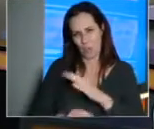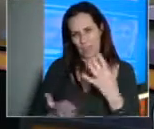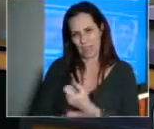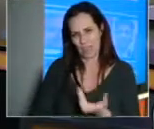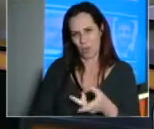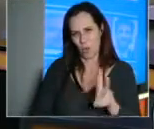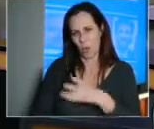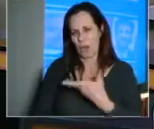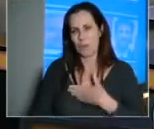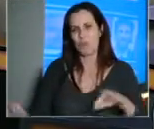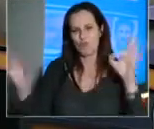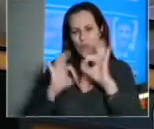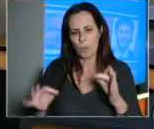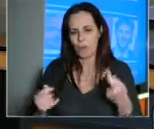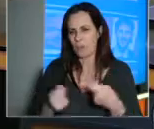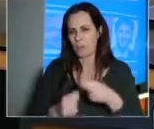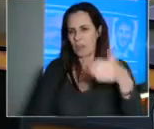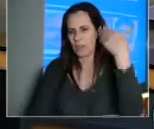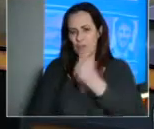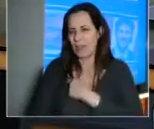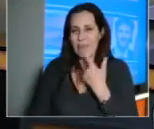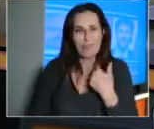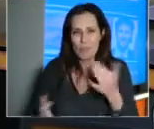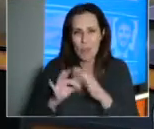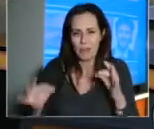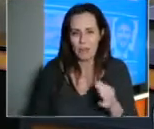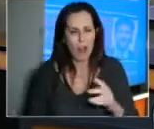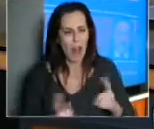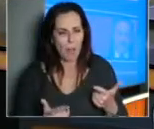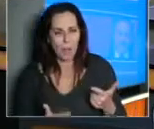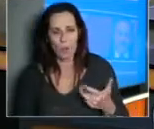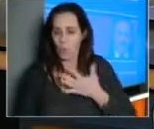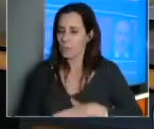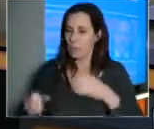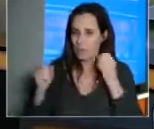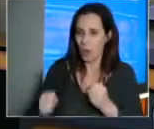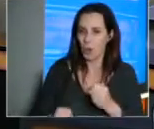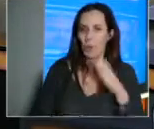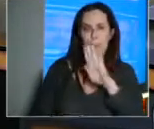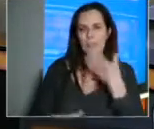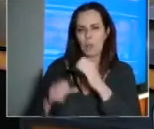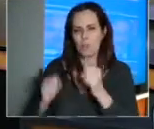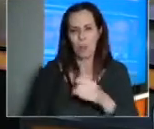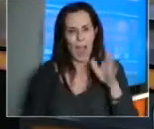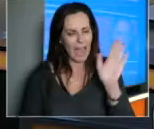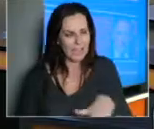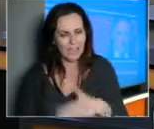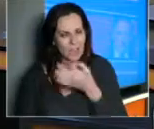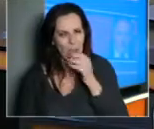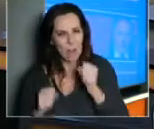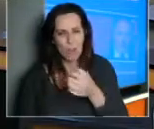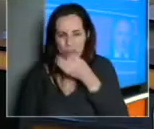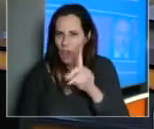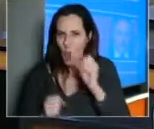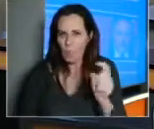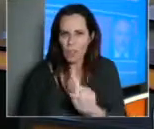ילך. הוא לא באמת יכול להשיג שום דבר בתחומי הדת ומדינה, חבל שהוא ייכנס לשם בכלל. למה? הוא רוצה את הביטחון, ביבי ייתן לו את הביטחון. אבל אין מחלוקת על הביטחון,